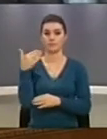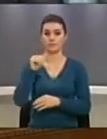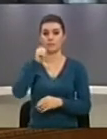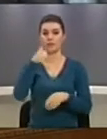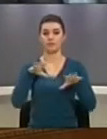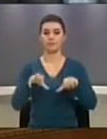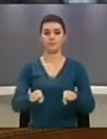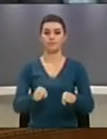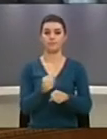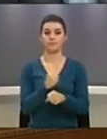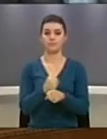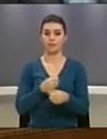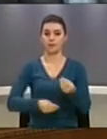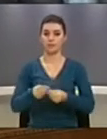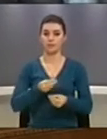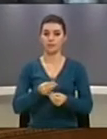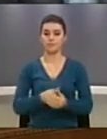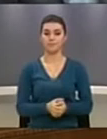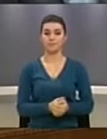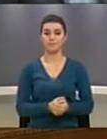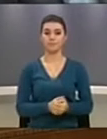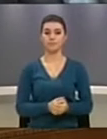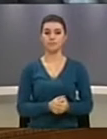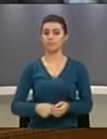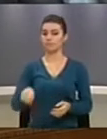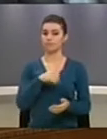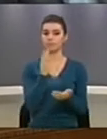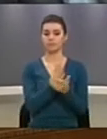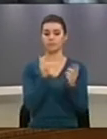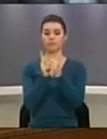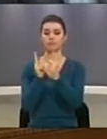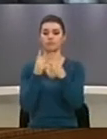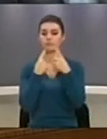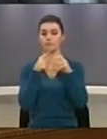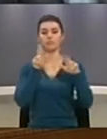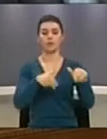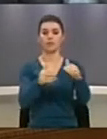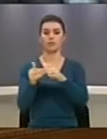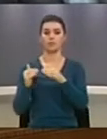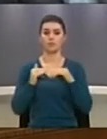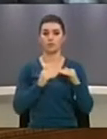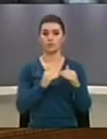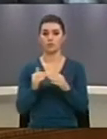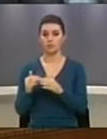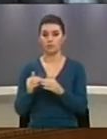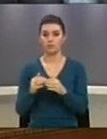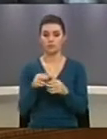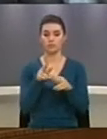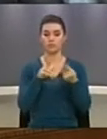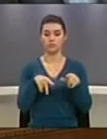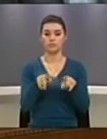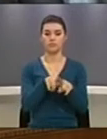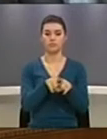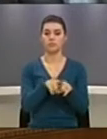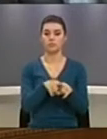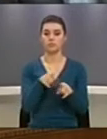i zhvillimit ekonomik të vendit. Ka pasur dakordim nga të gjitha subjektet politike, konsideroj unë, të paktën verbalisht,